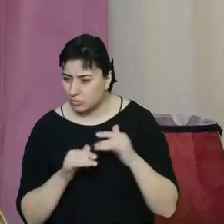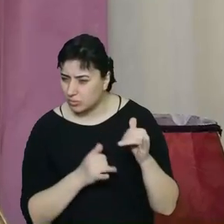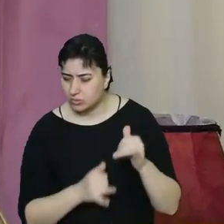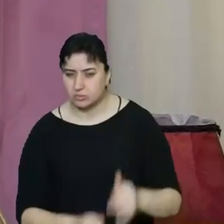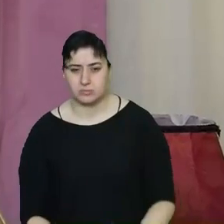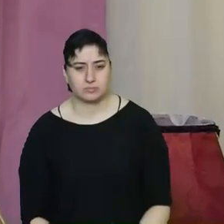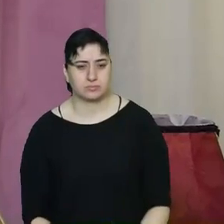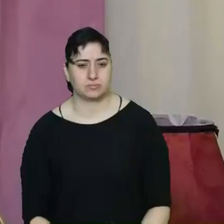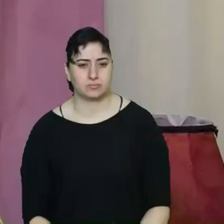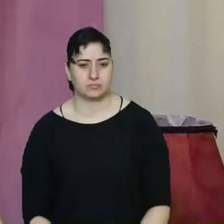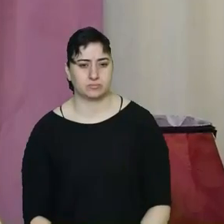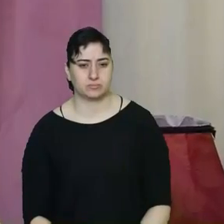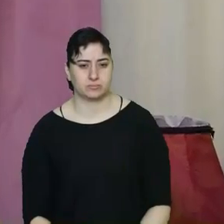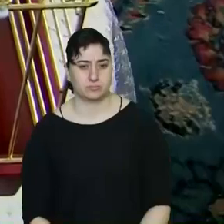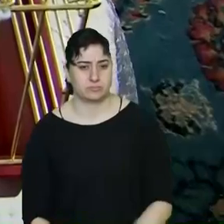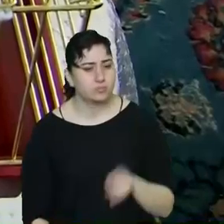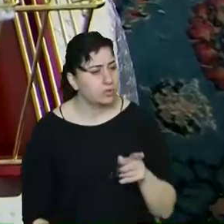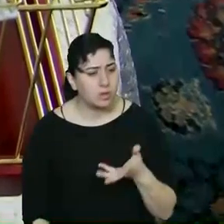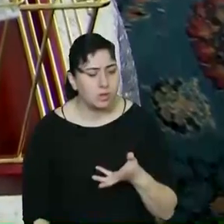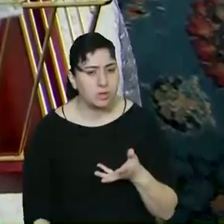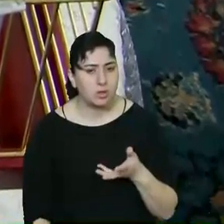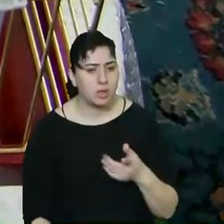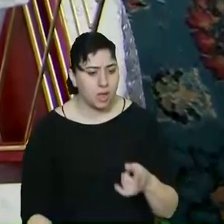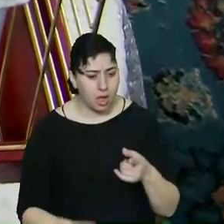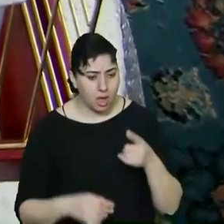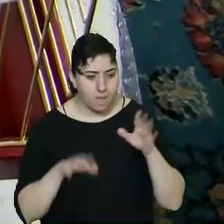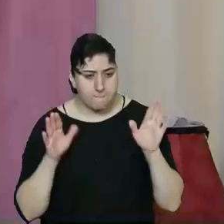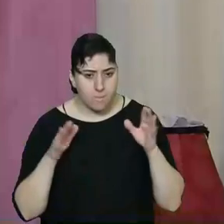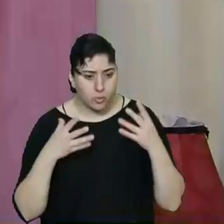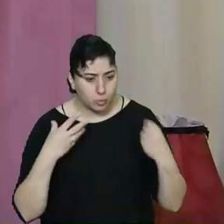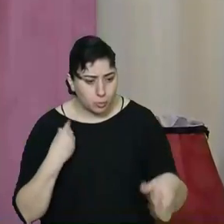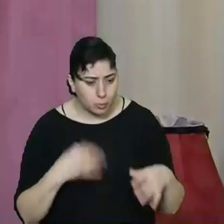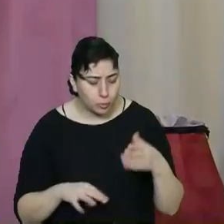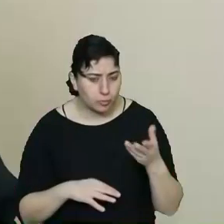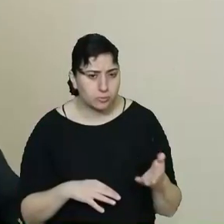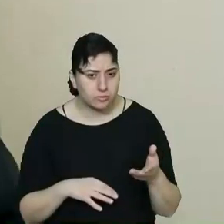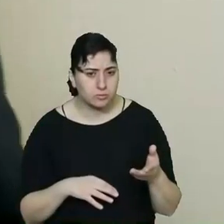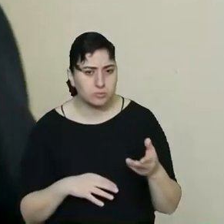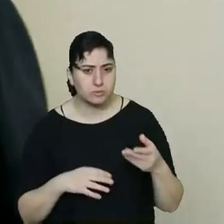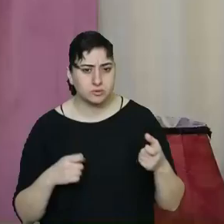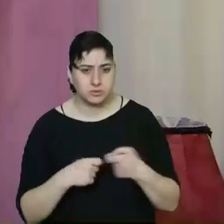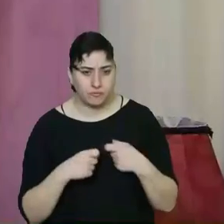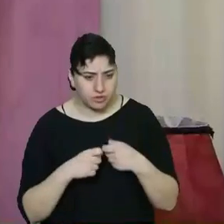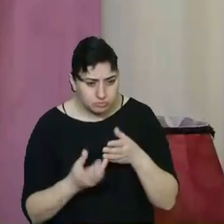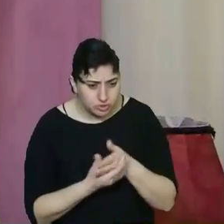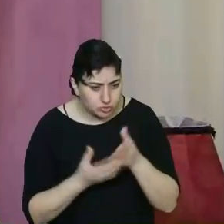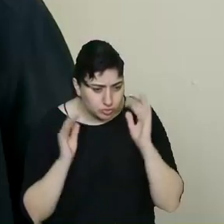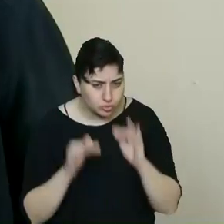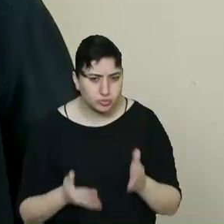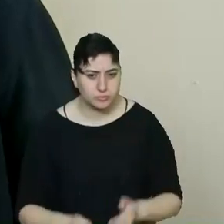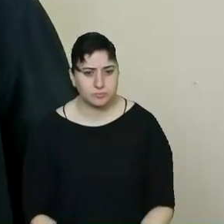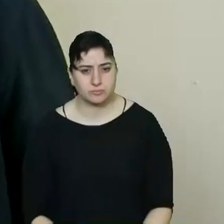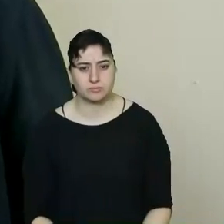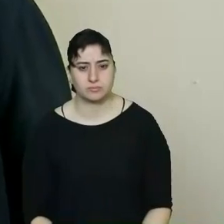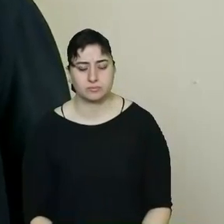He. Ana bu ne ya? Papağan tüyleri mi bu? Lan bu papağan savaşa mı girdi? Ne oldu ya? Vesel